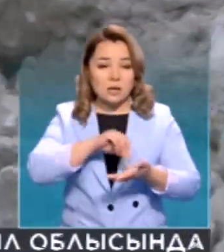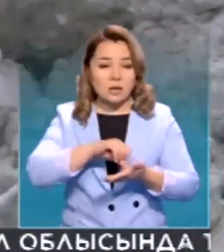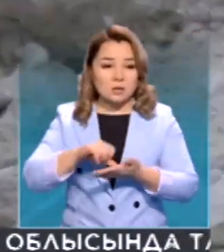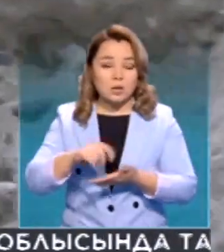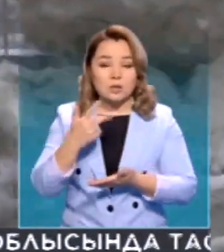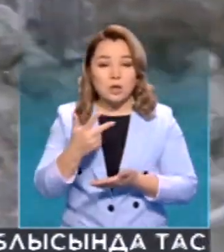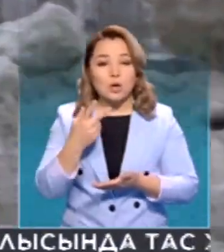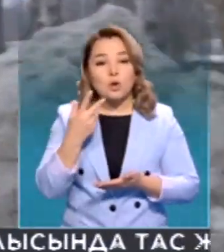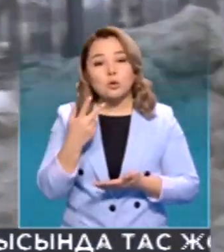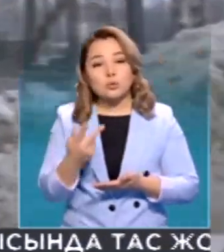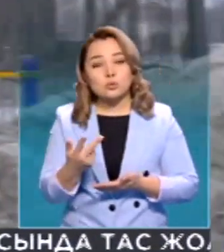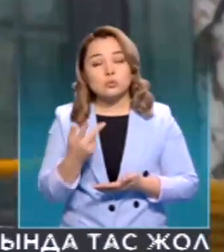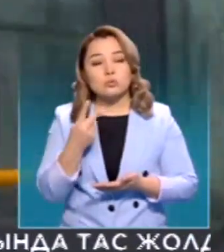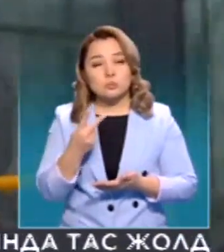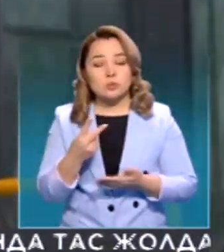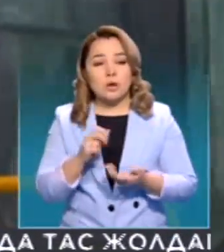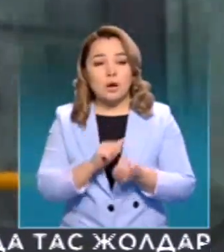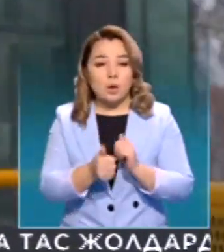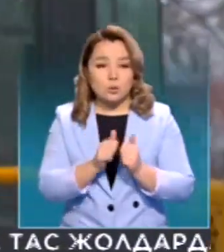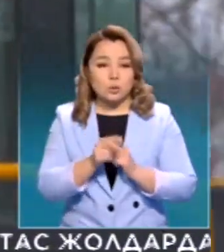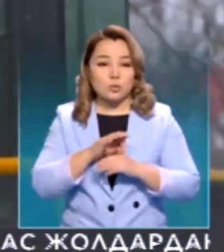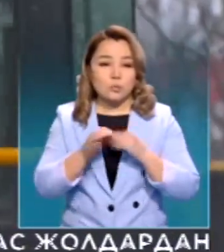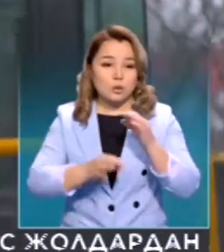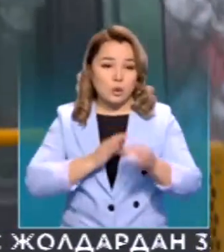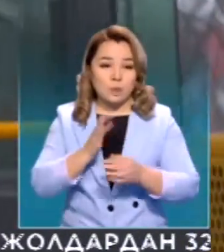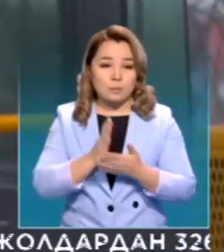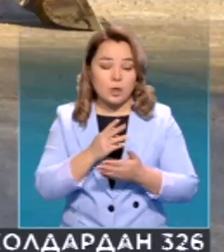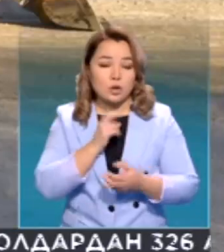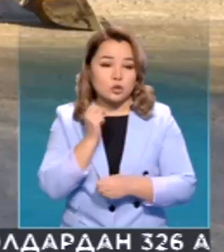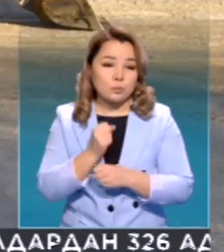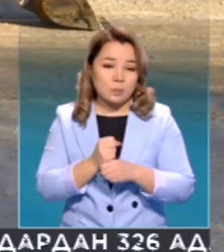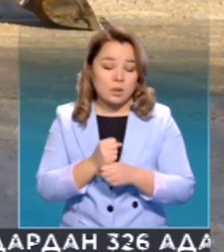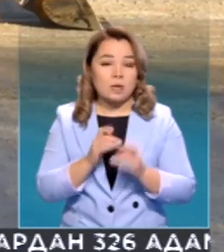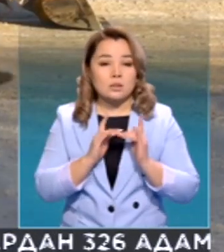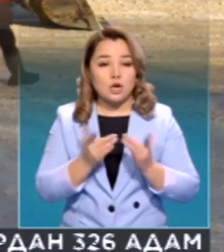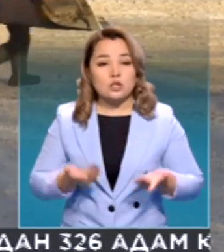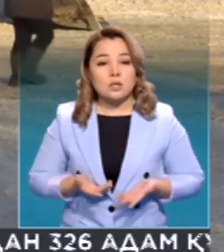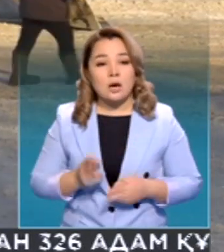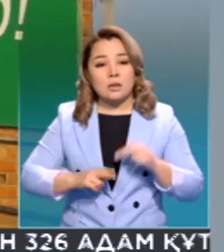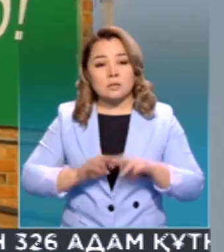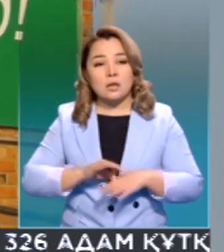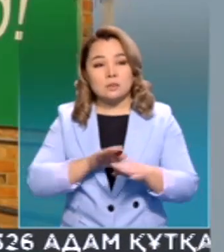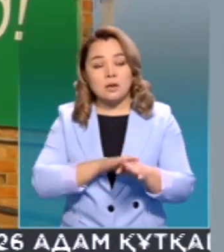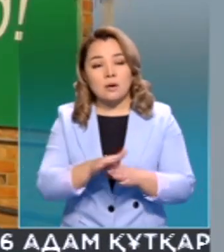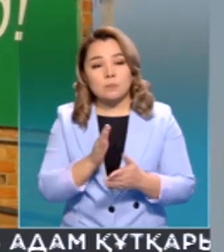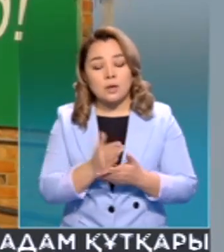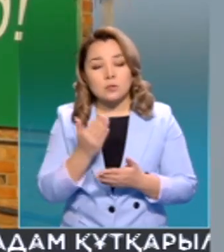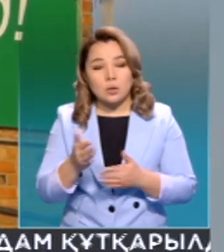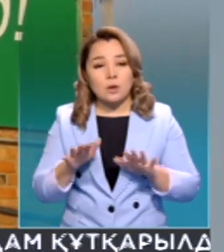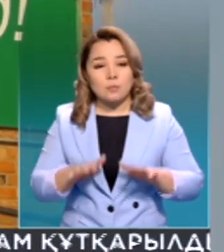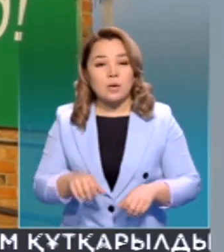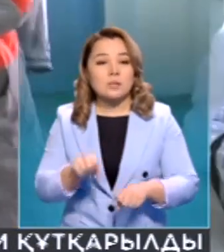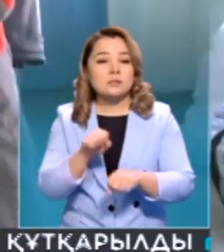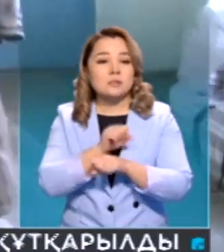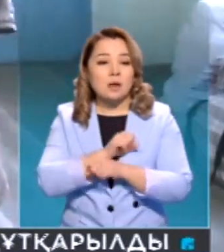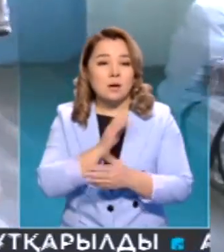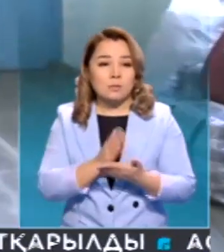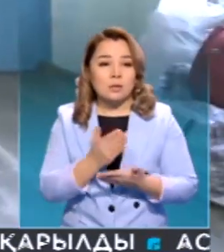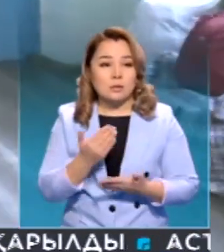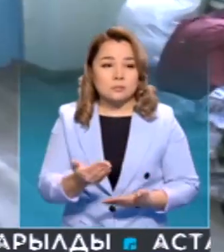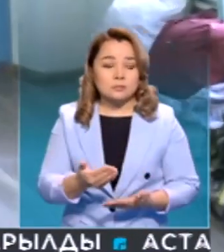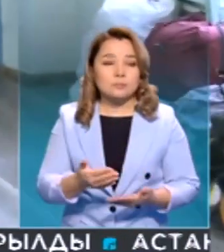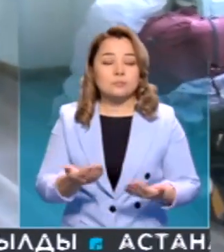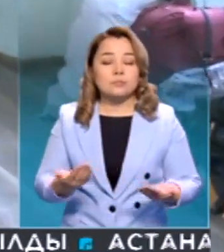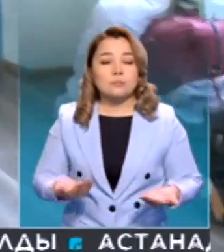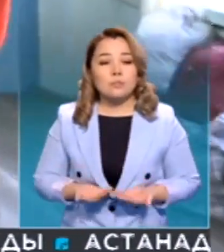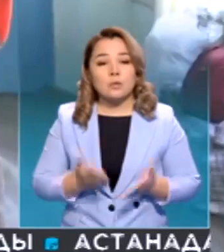2-3 ауысыммен тәулік бойы жұмыс істейді. Ол үшін былтырдан бері жұмысшыларға жатақхана салынды. Келесі ауысымға дейін олар осында тынығады. Жатақхананы